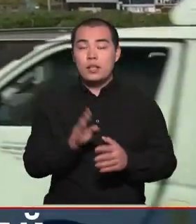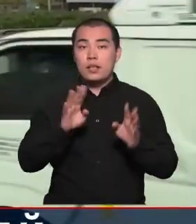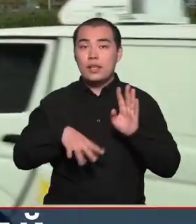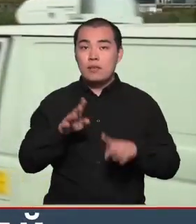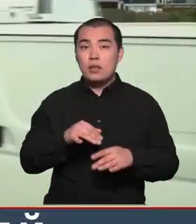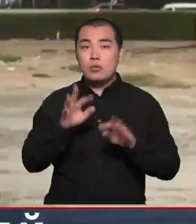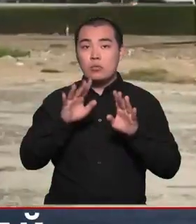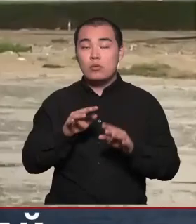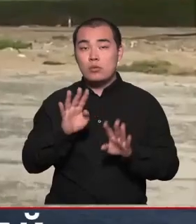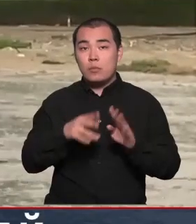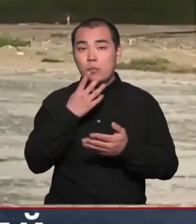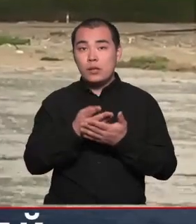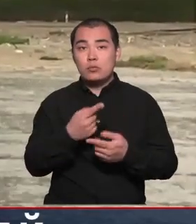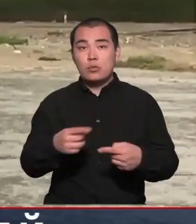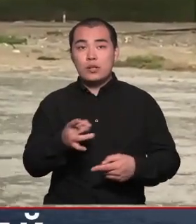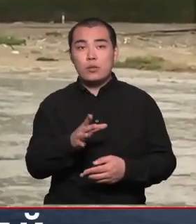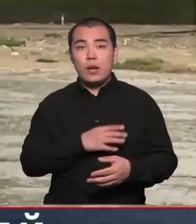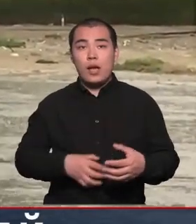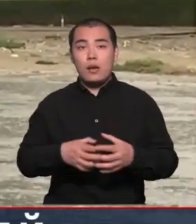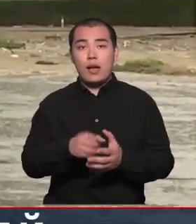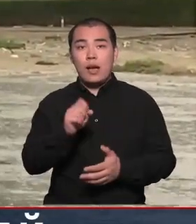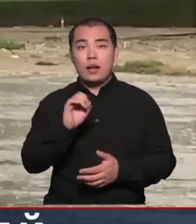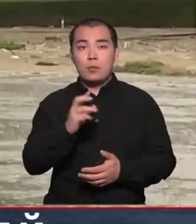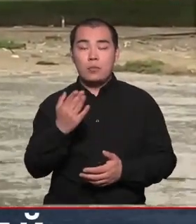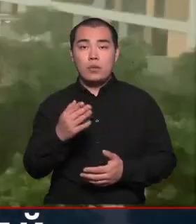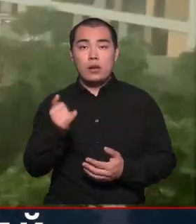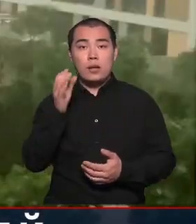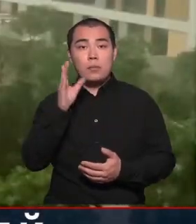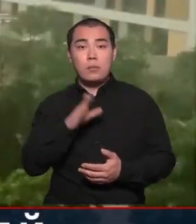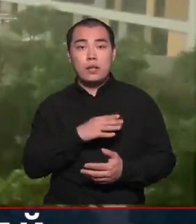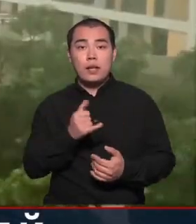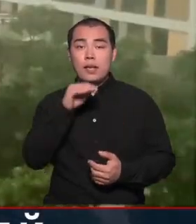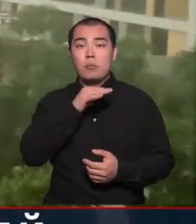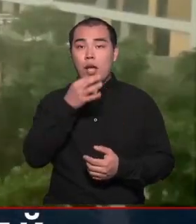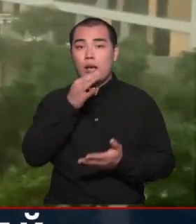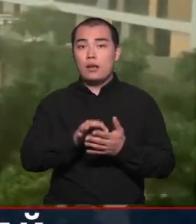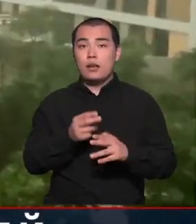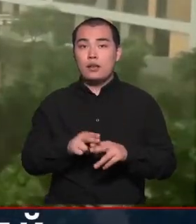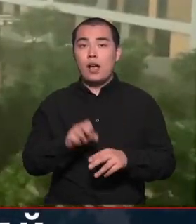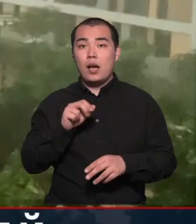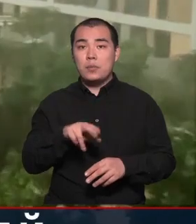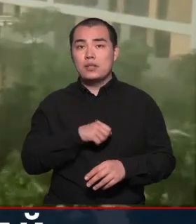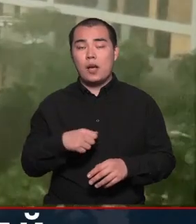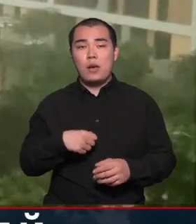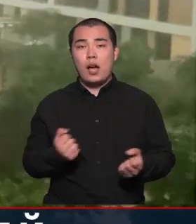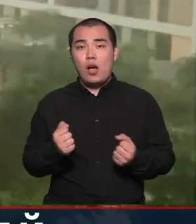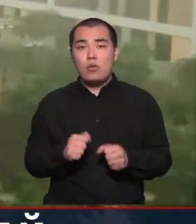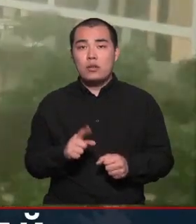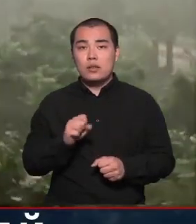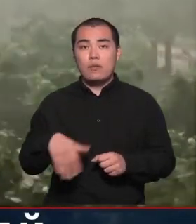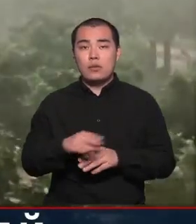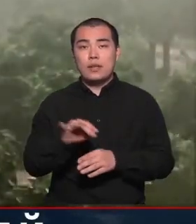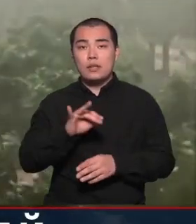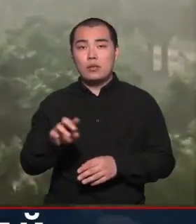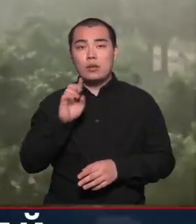впрочем обрушились и на другие регионы Объединённых Арабских Эмиратов эксперты называют этот апрель самым холодным за всю